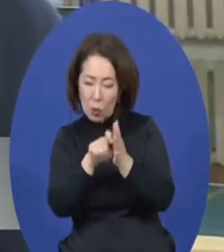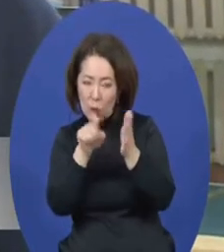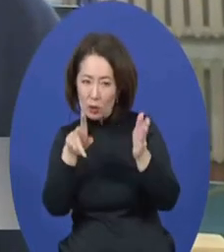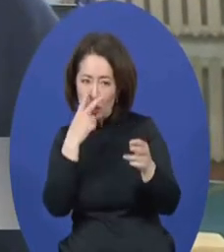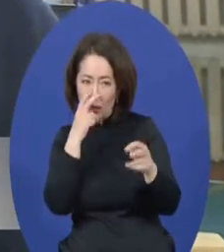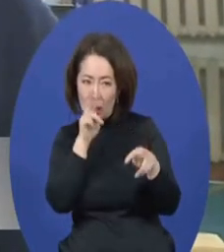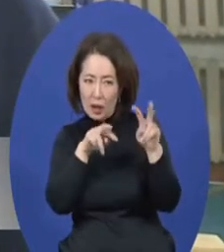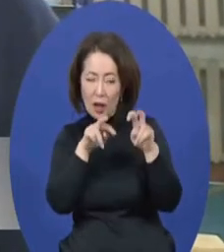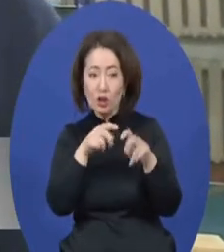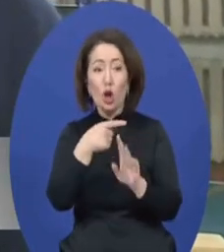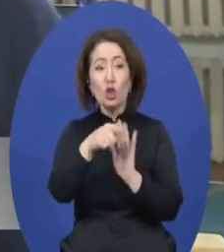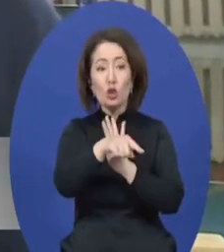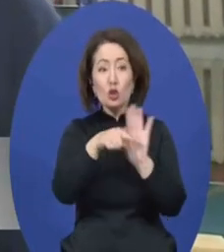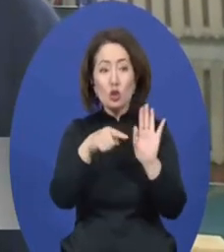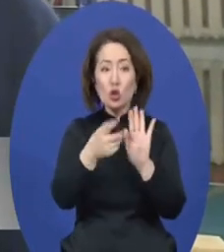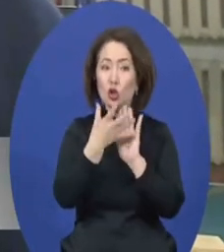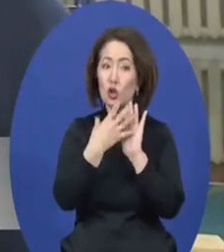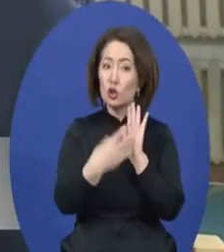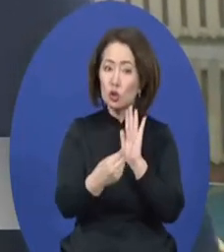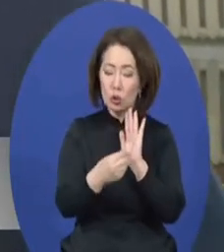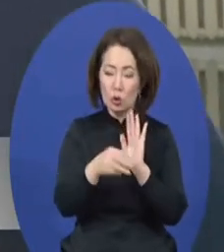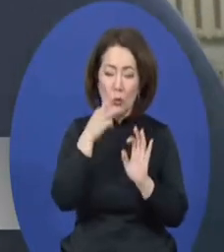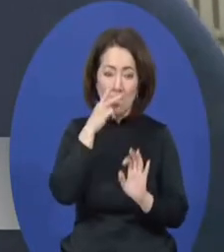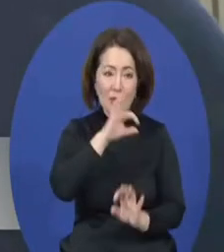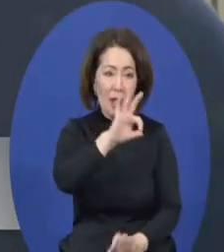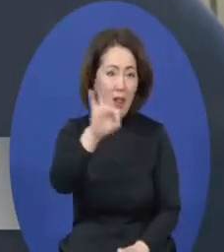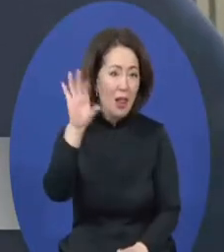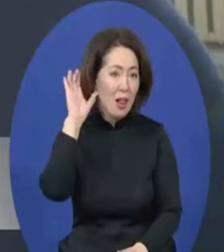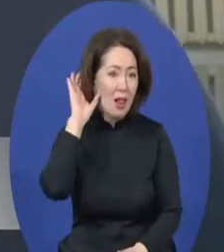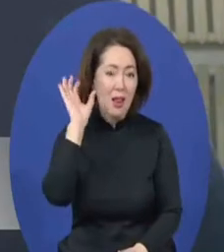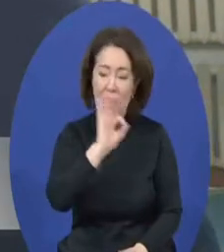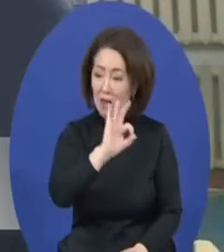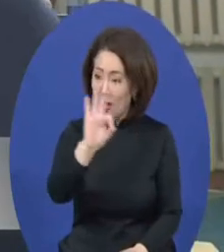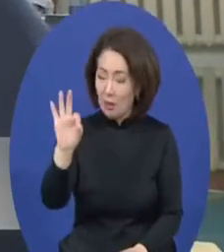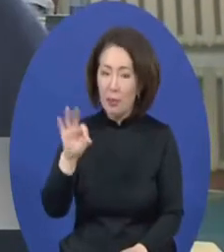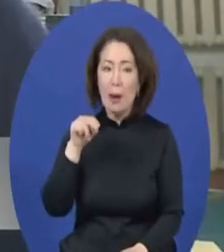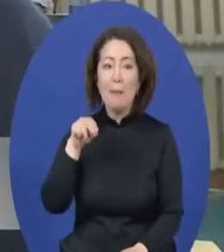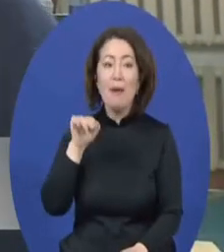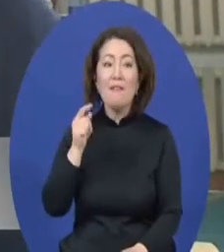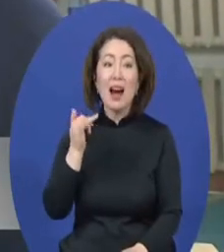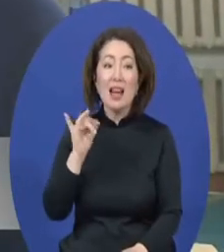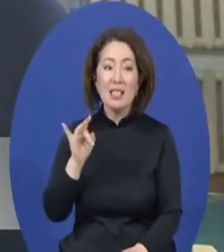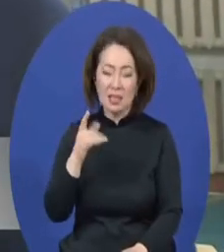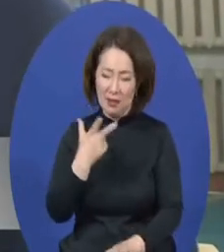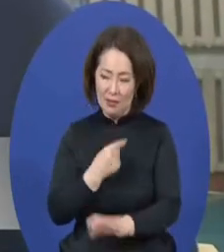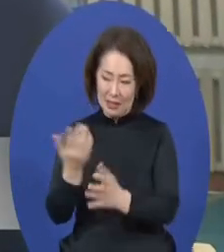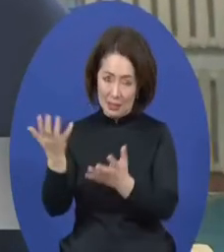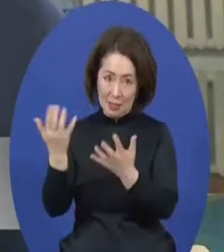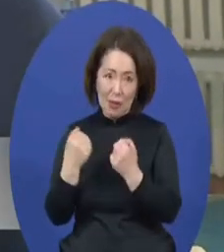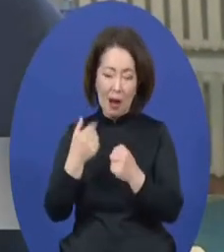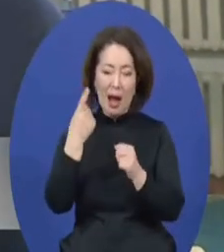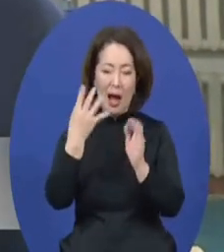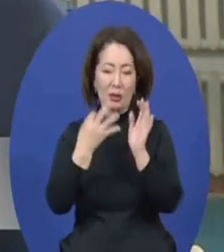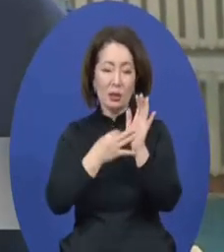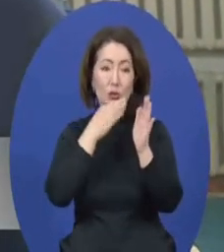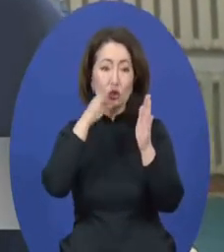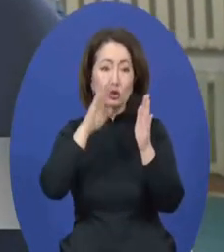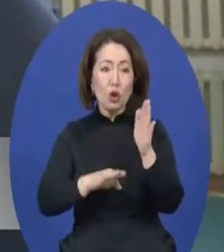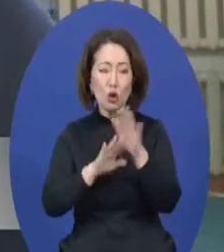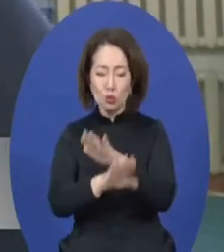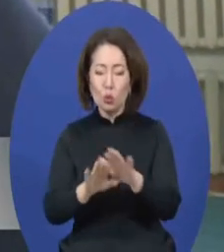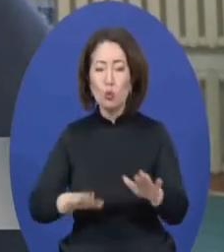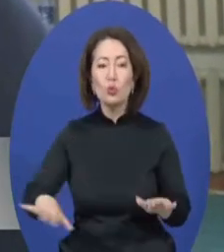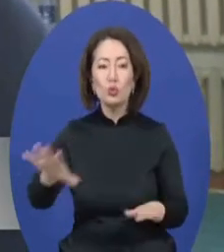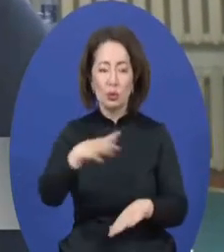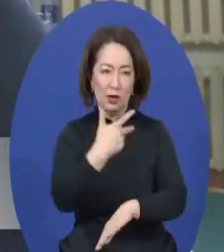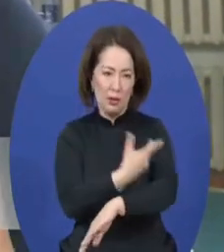аваад ямар нэгэн тийм сөрөг үр дагавар мэдээлэгдэхгүй бол бид нар одоо Pfizer-ийн вакцинаар 18-аас доош насны одоо